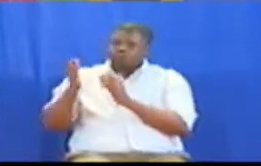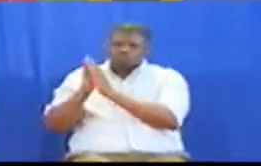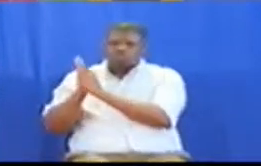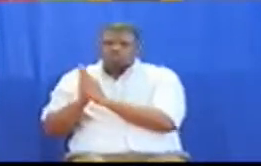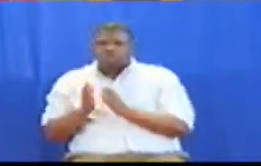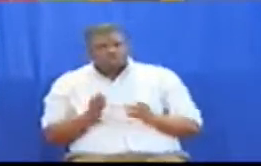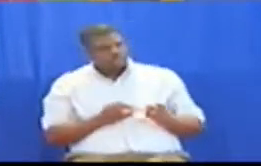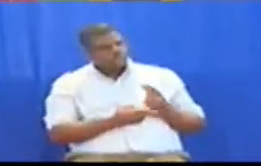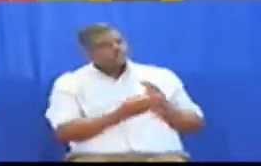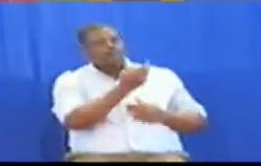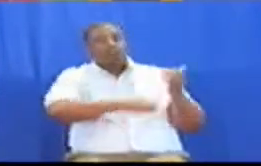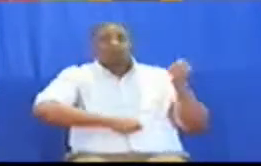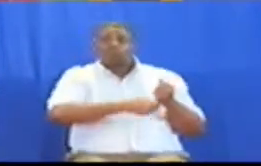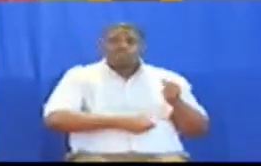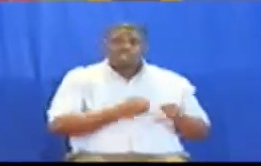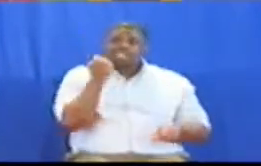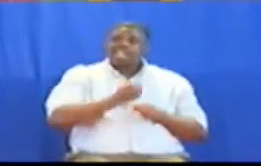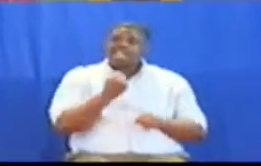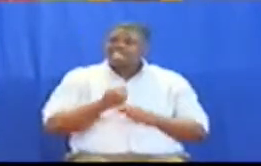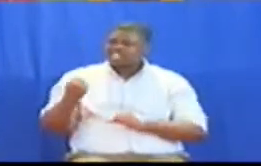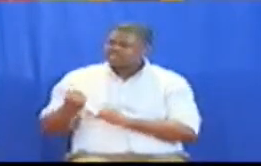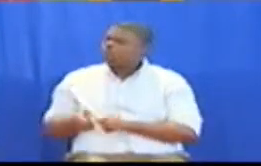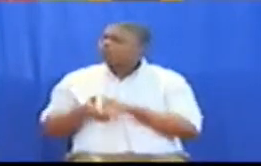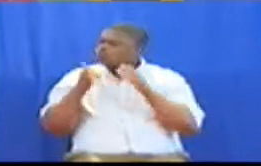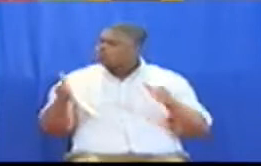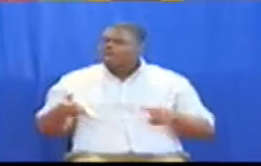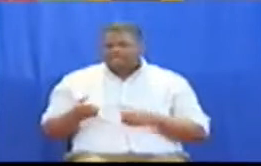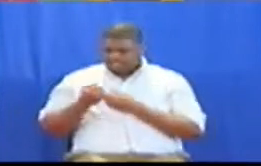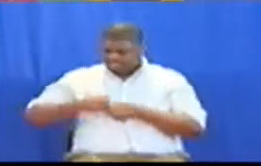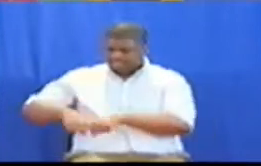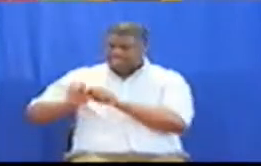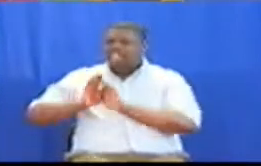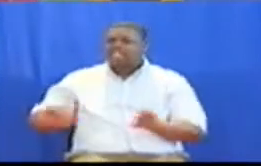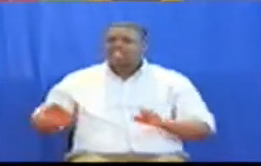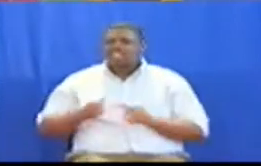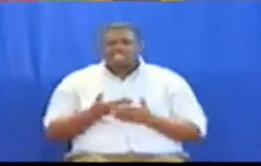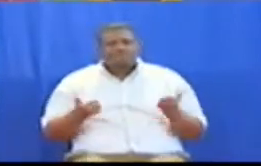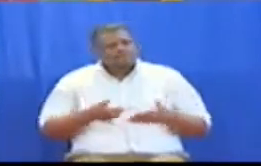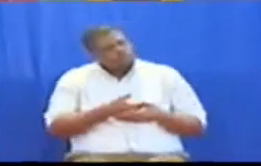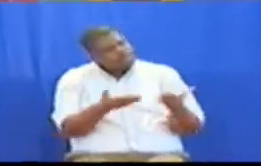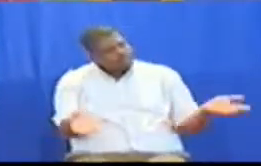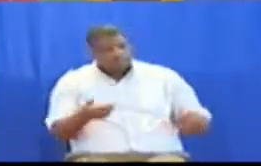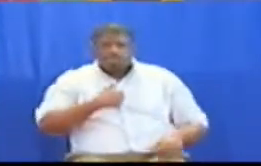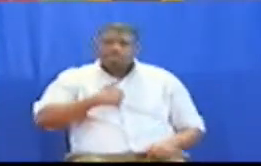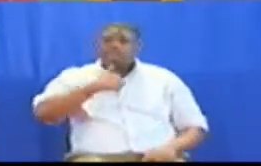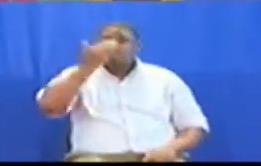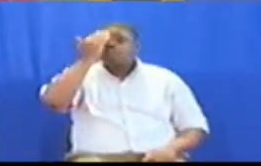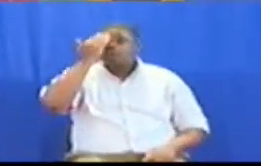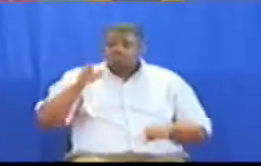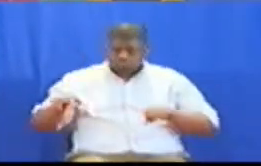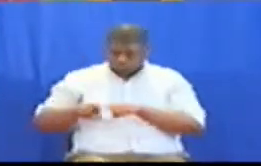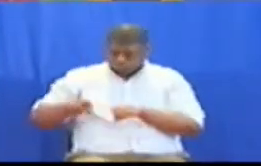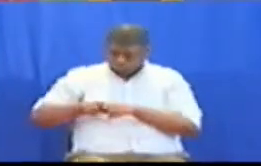Dr. John Pombe Magufuli. Kazi aliyoifanya ni kubwa sana. Hatuna sababu, kwa sababu mimi najua kabisa ndugu zetu